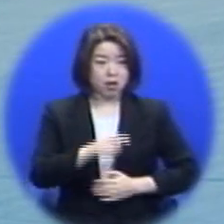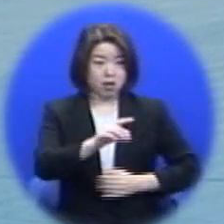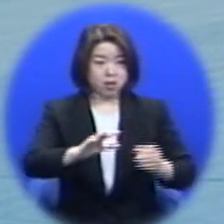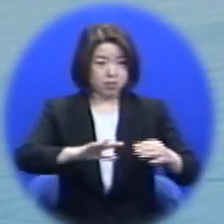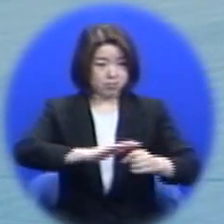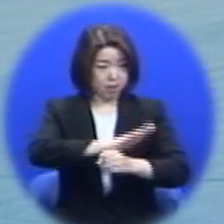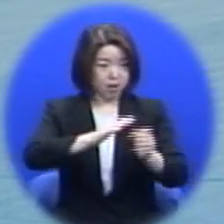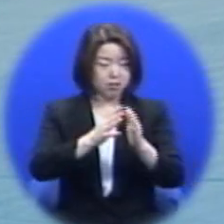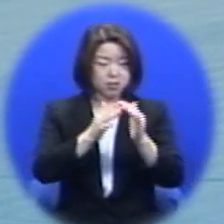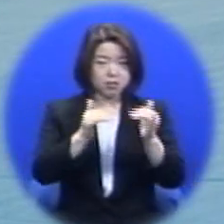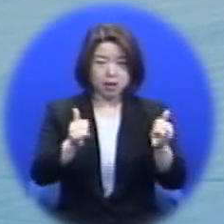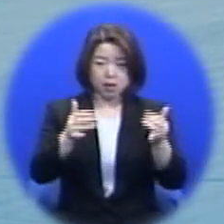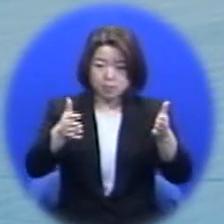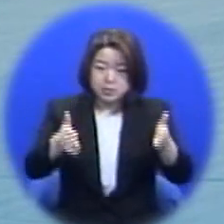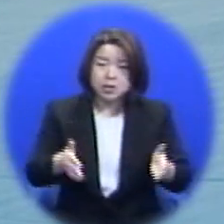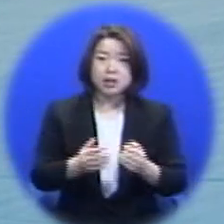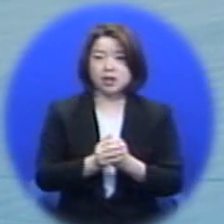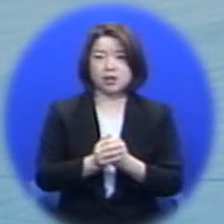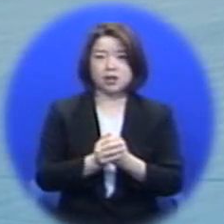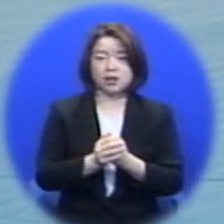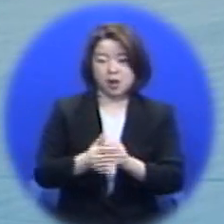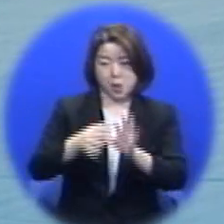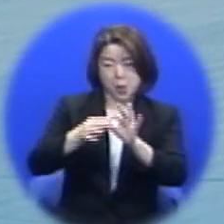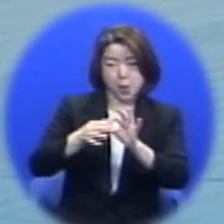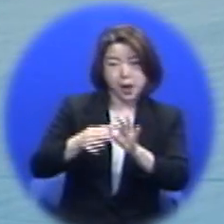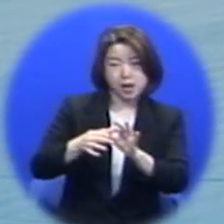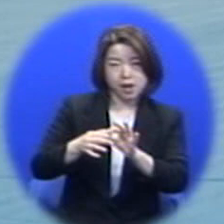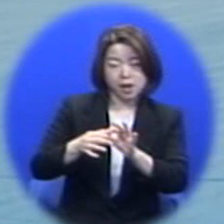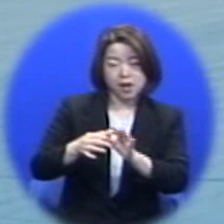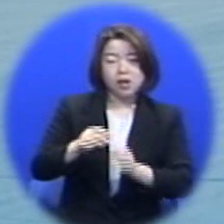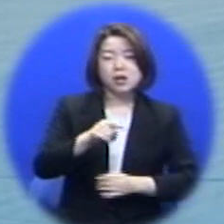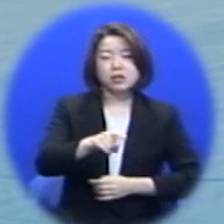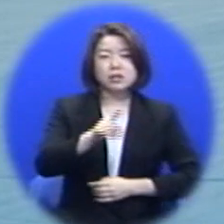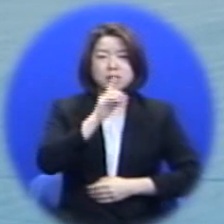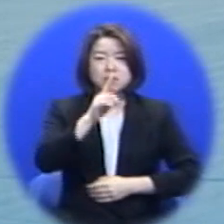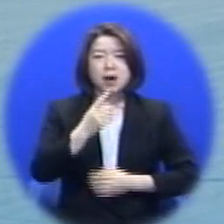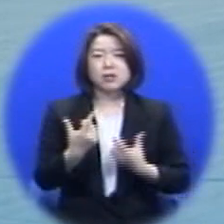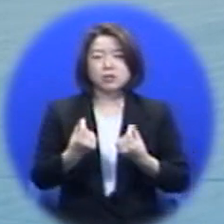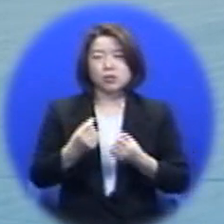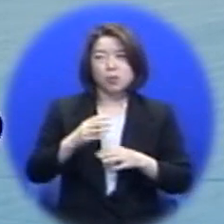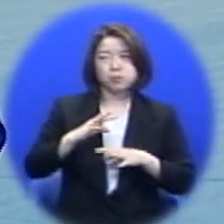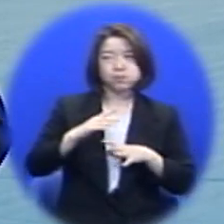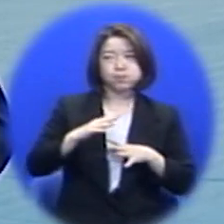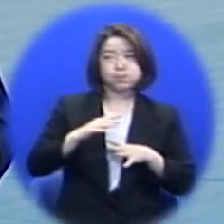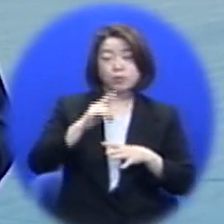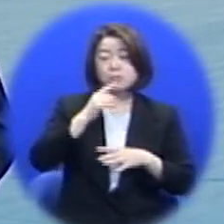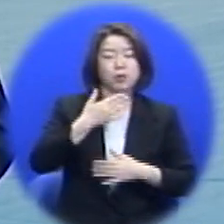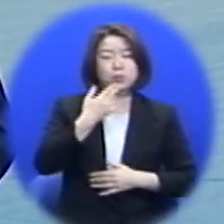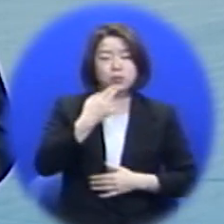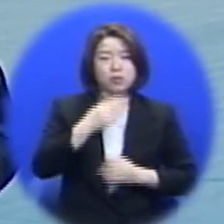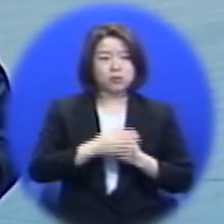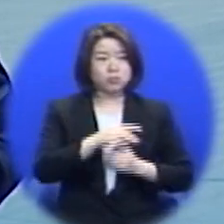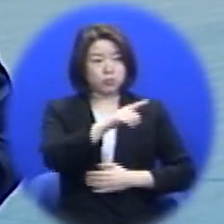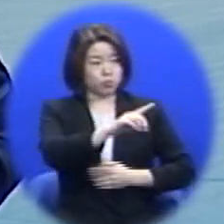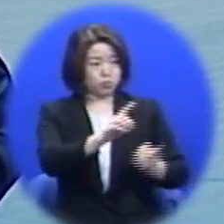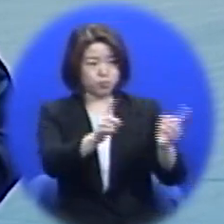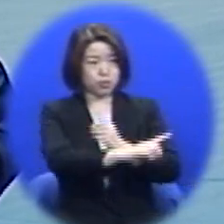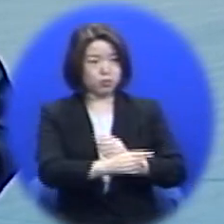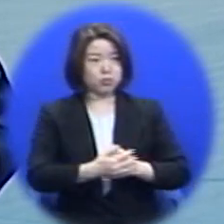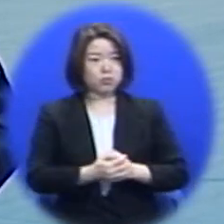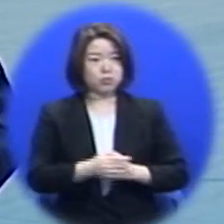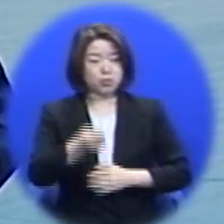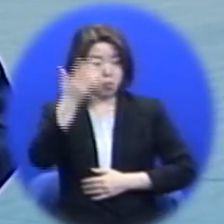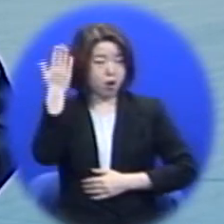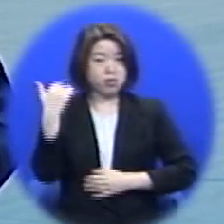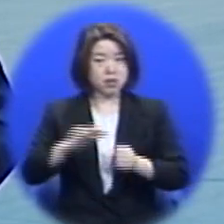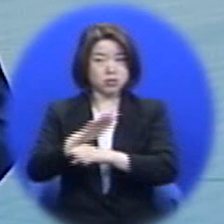사이에, 사랑하는 사람 사이의 관계에서 이 말처럼 무서운 게 없습니다. 너 변했네? 너 그때 그 사랑이